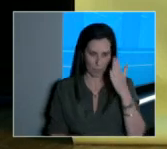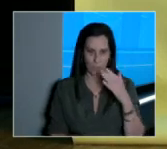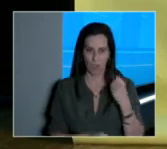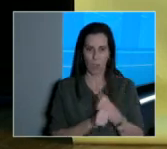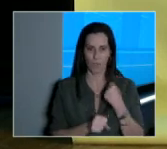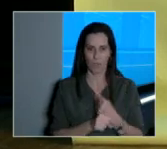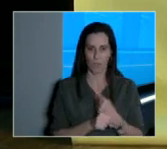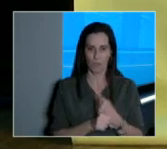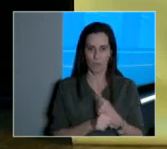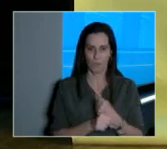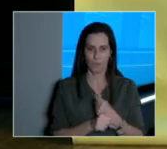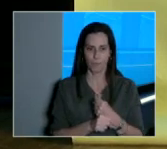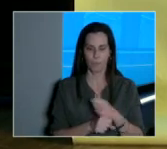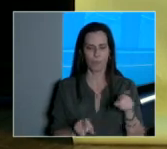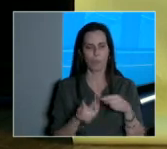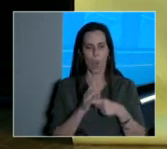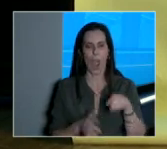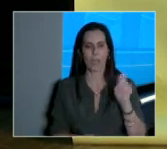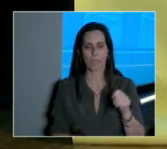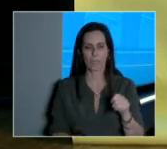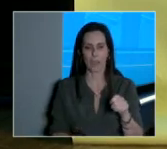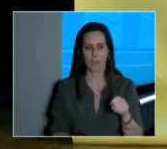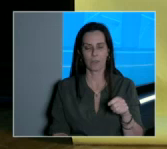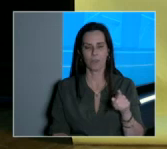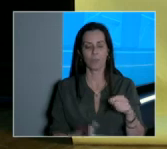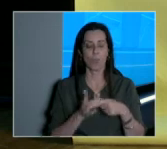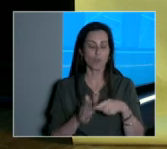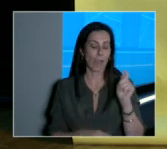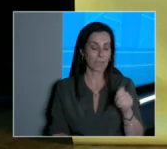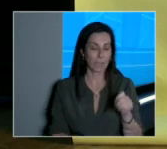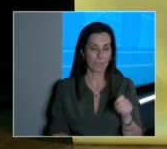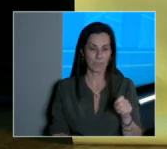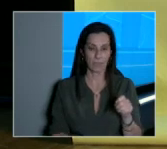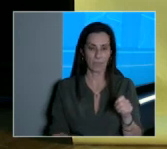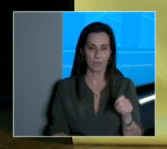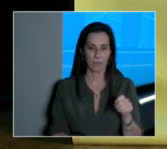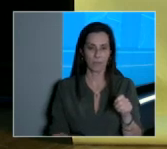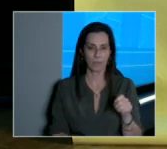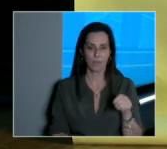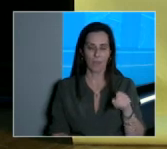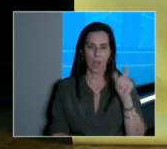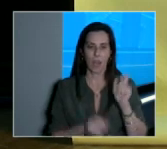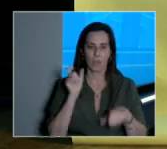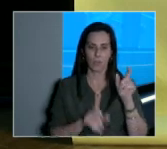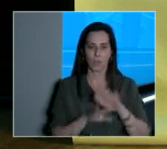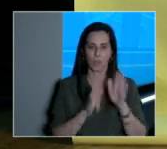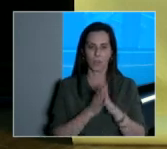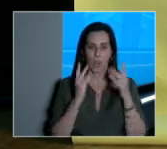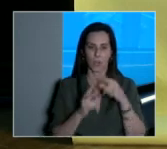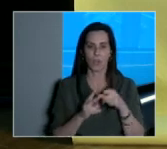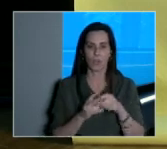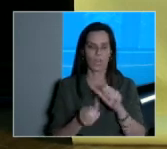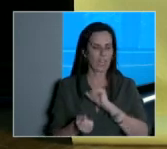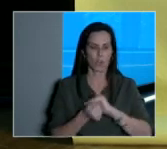העבודה, ההצגה שכאילו הכנסת, הצגת הדברים כאילו הכנסת, יושבים שם מחוקקים, וזה אנשים שכל מה שאכפת להם